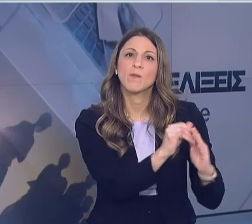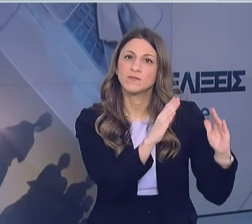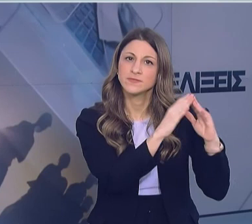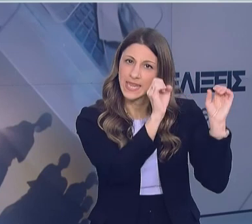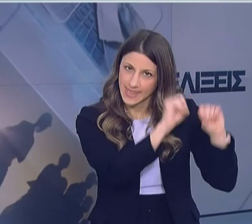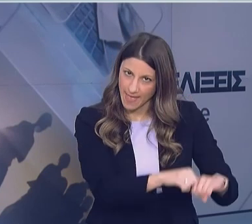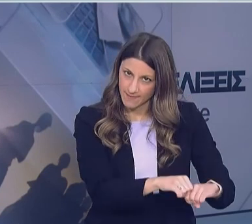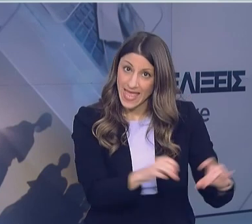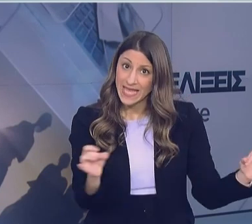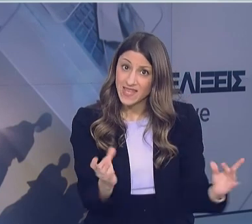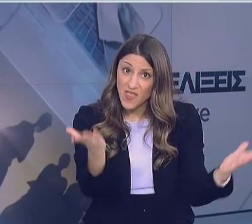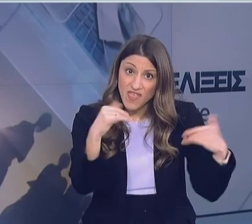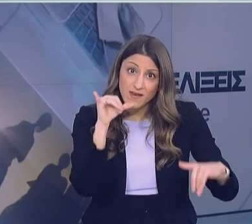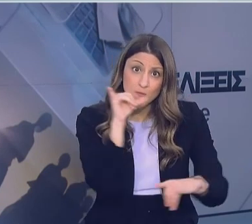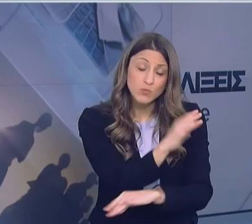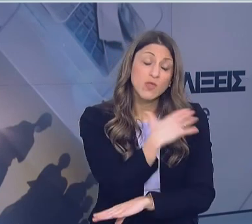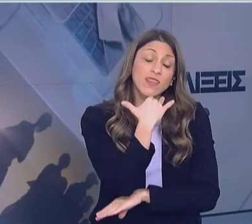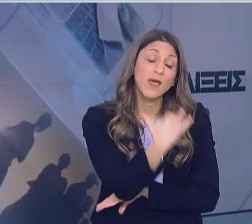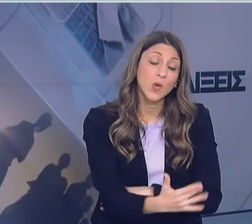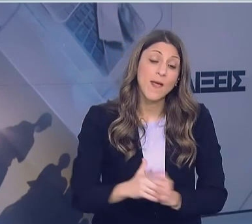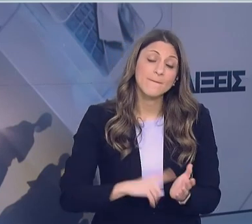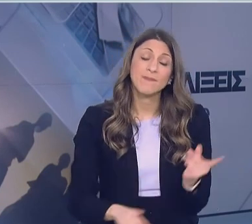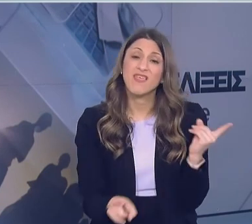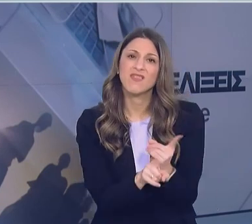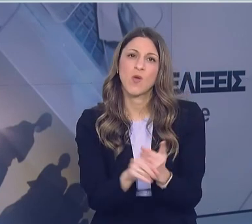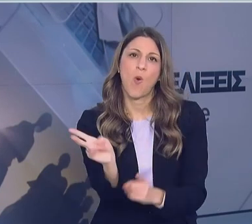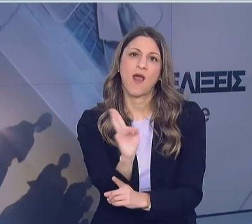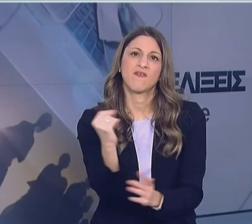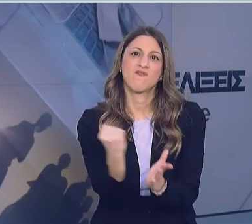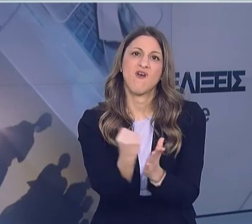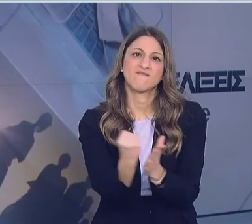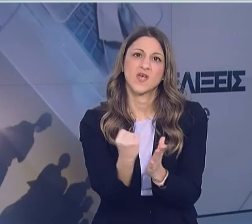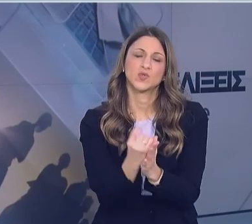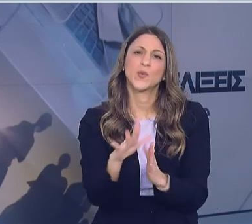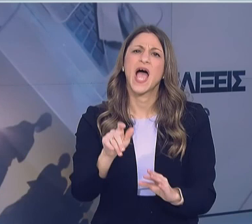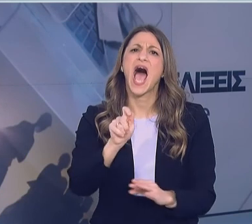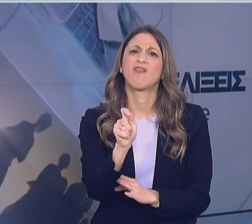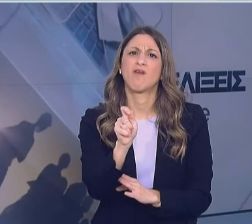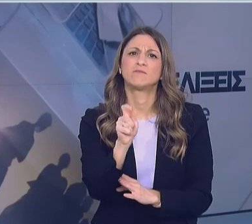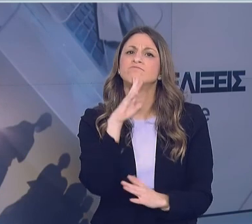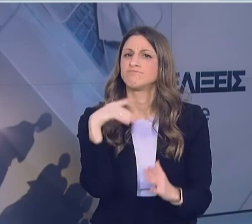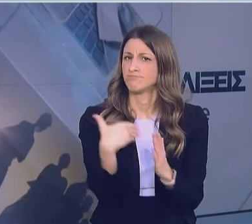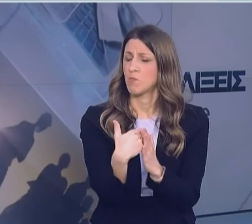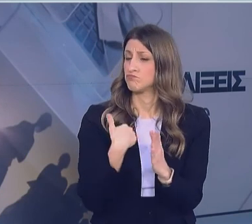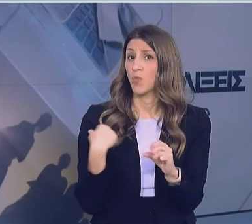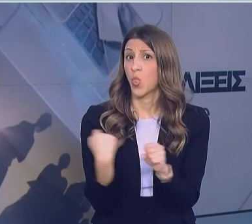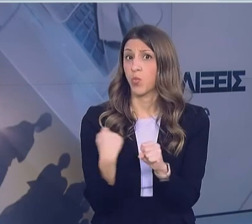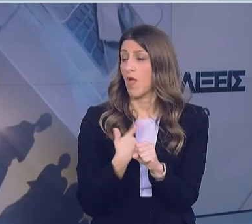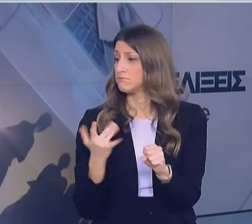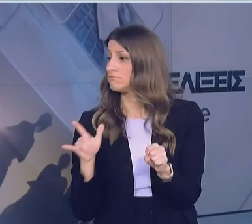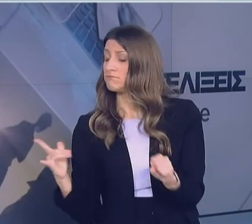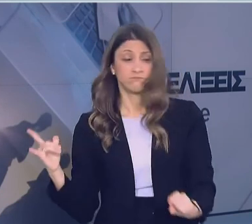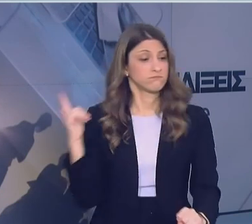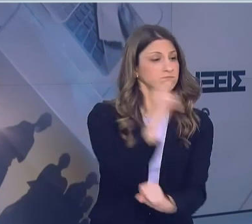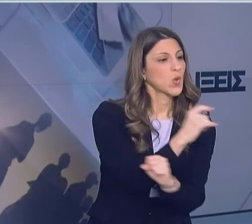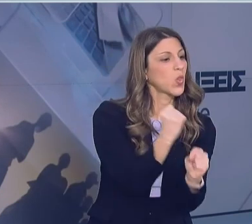των νησιών αυτών ή αν δεν φέρει ειδική βεβαίωση τύπου Α που να πιστοποιεί ότι εργάζεται για κάποια